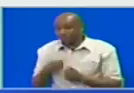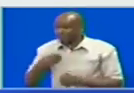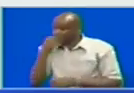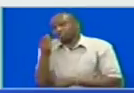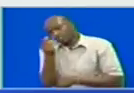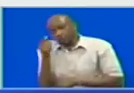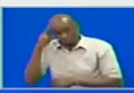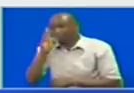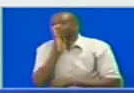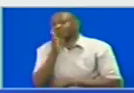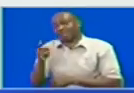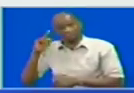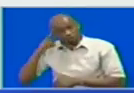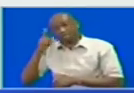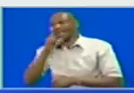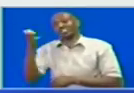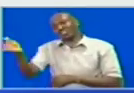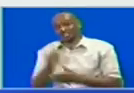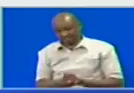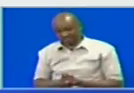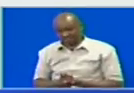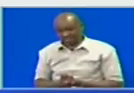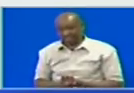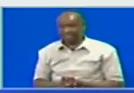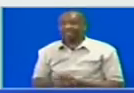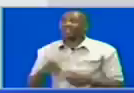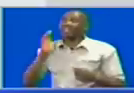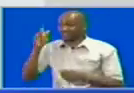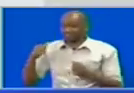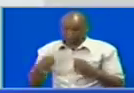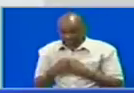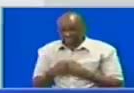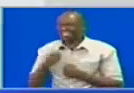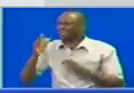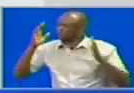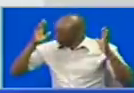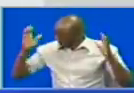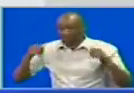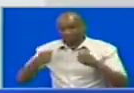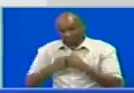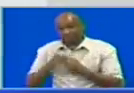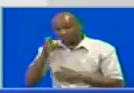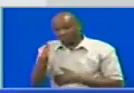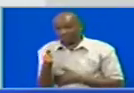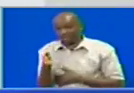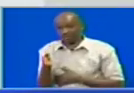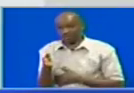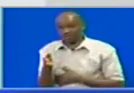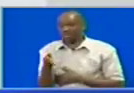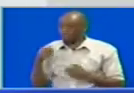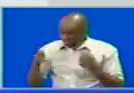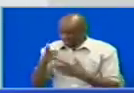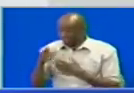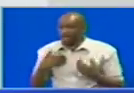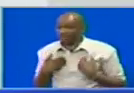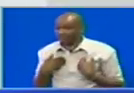kidogo. Ukijua kuna lunch na karibia. Yeah. Tukaenda mechi. Naam. Hiyo ndio ilikuwa mechi kubwa ambayo iliniinua South Africa. Tukacheza,